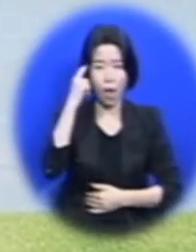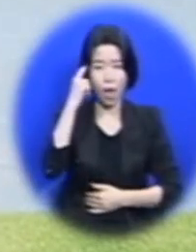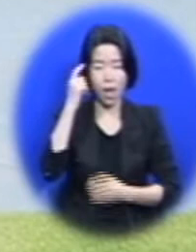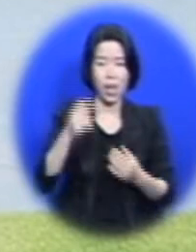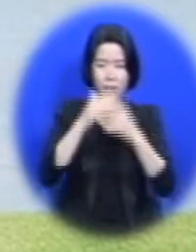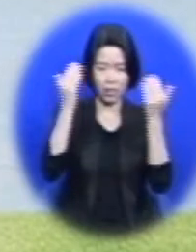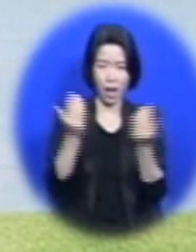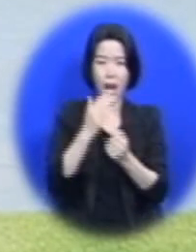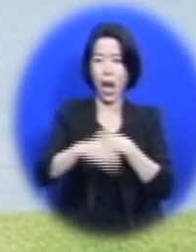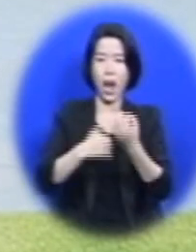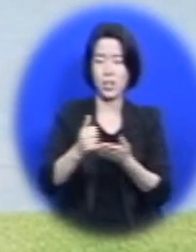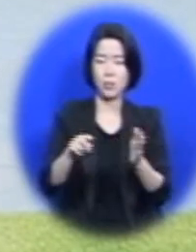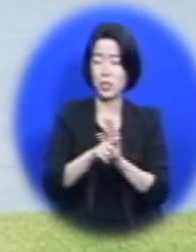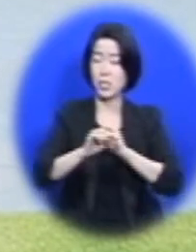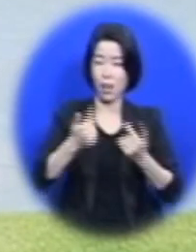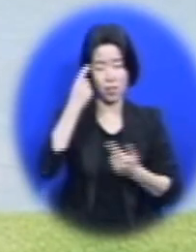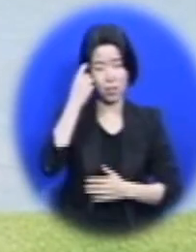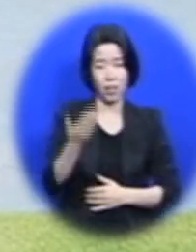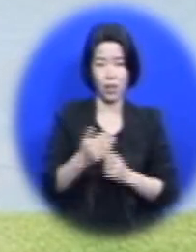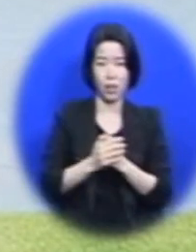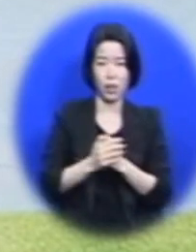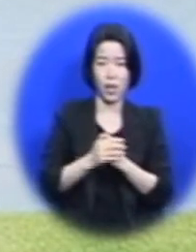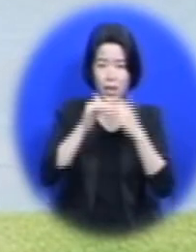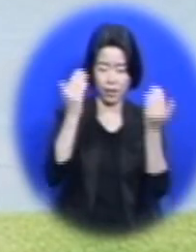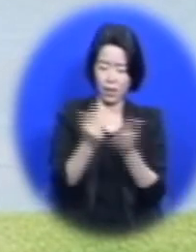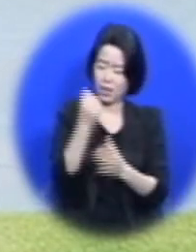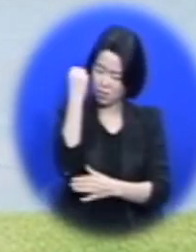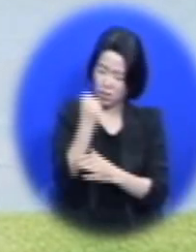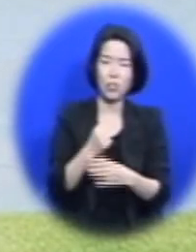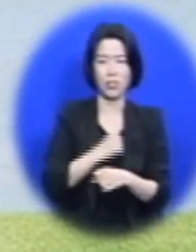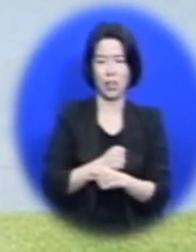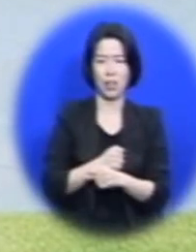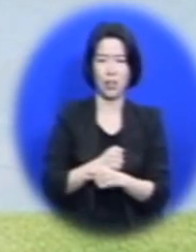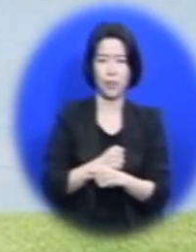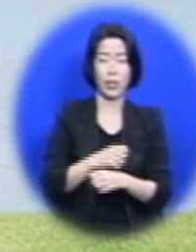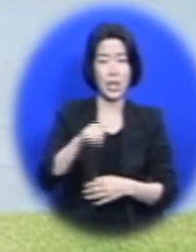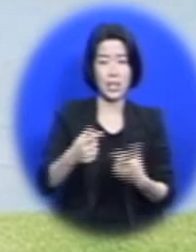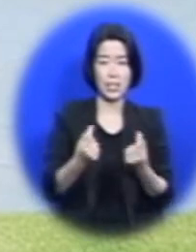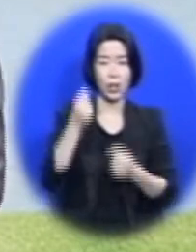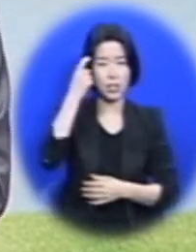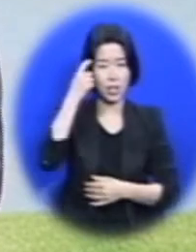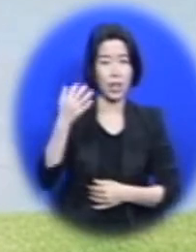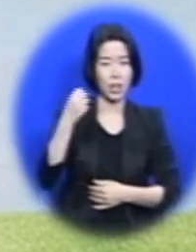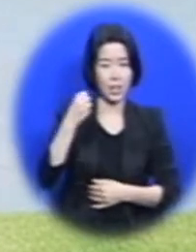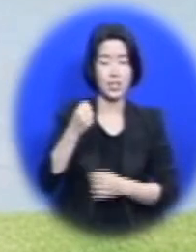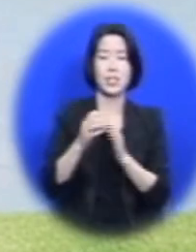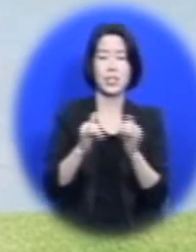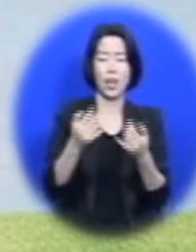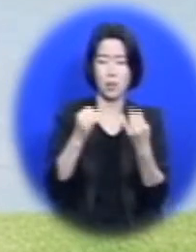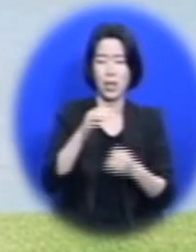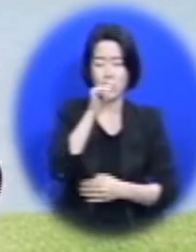다 하나님을 안 믿지? 다 썩은 거야. 그런 생각을 하시는 분들이 많으실